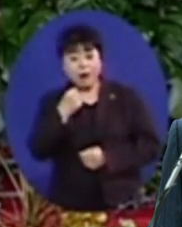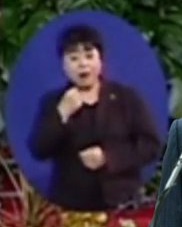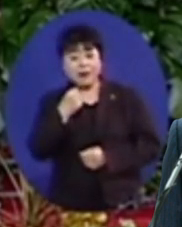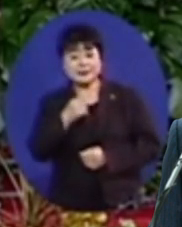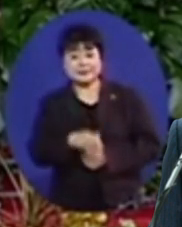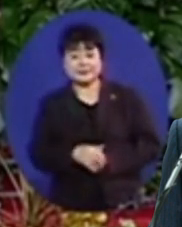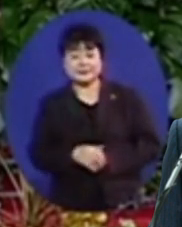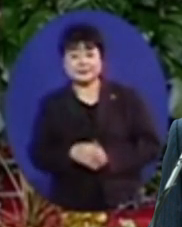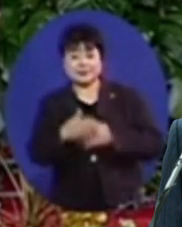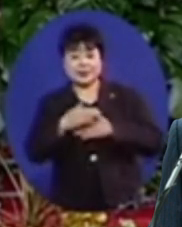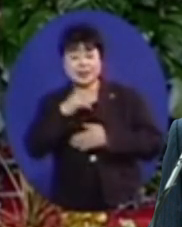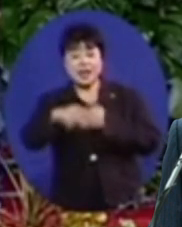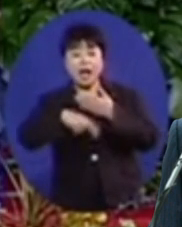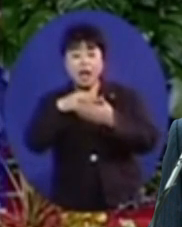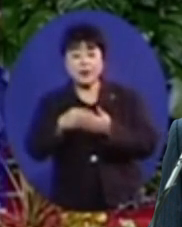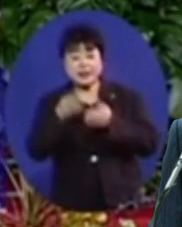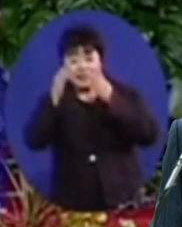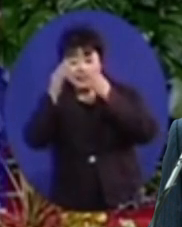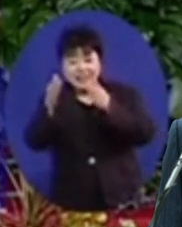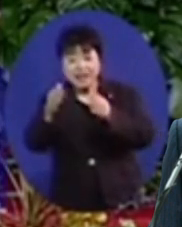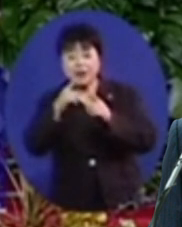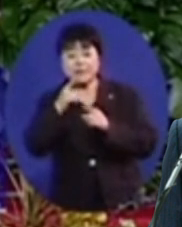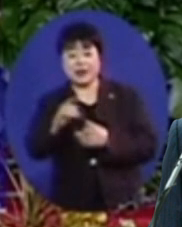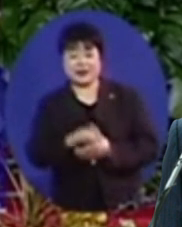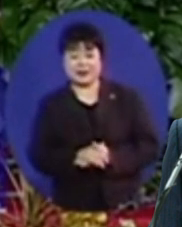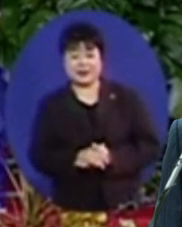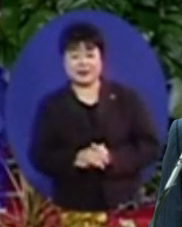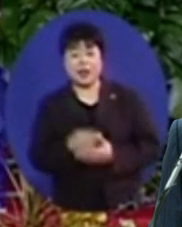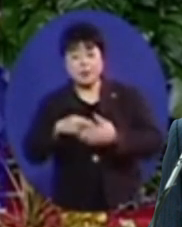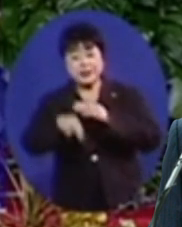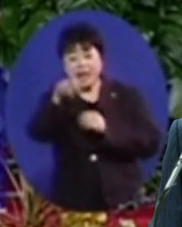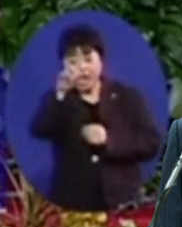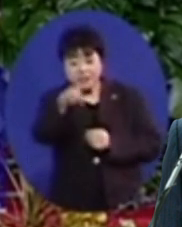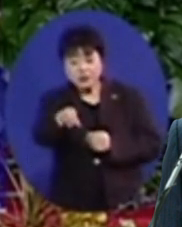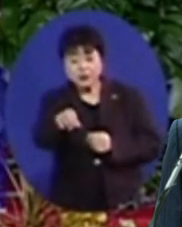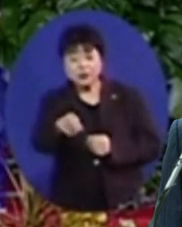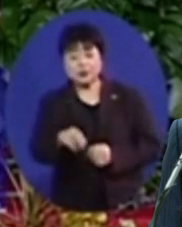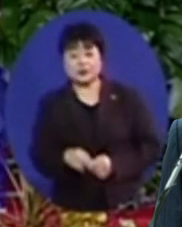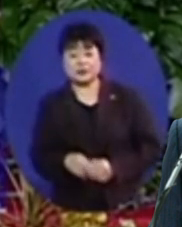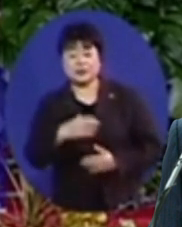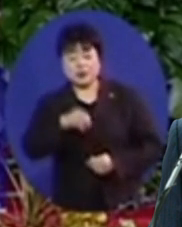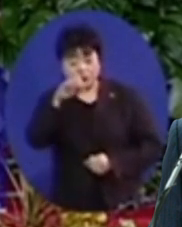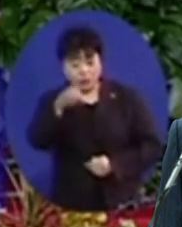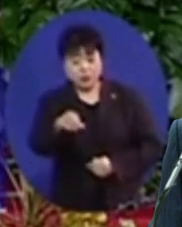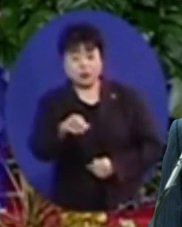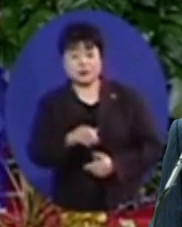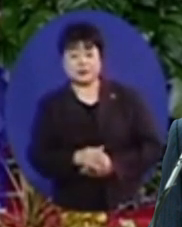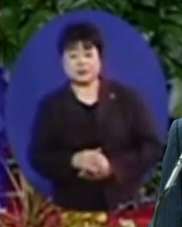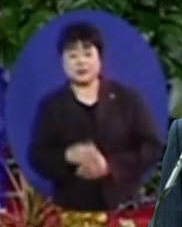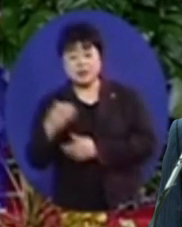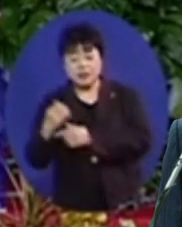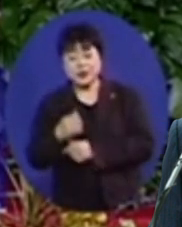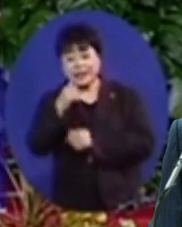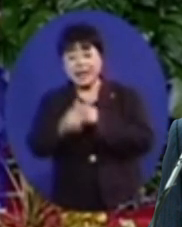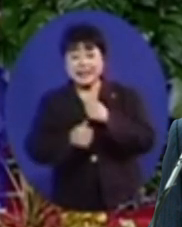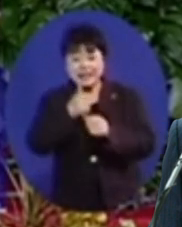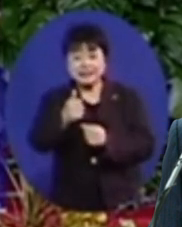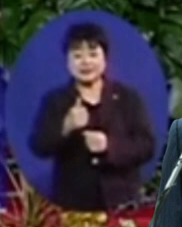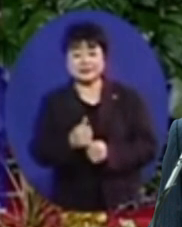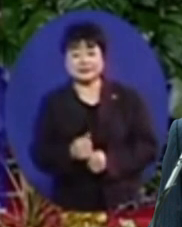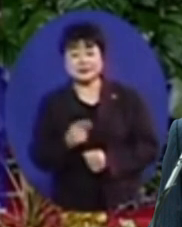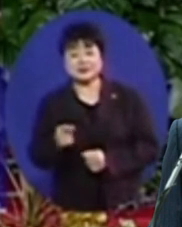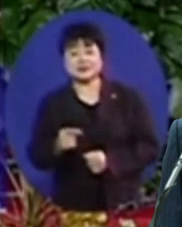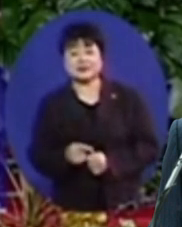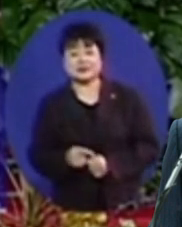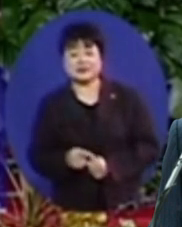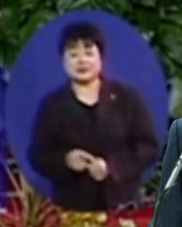내가 야훼를 향하여 말하기를 저는 나의 피난처요 나의 요새요 나의 의리 하는 하나님이라 하니 이는 제가 너를 새